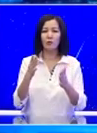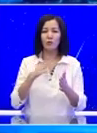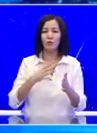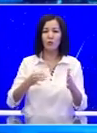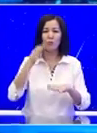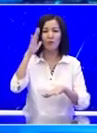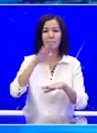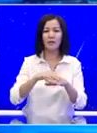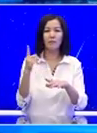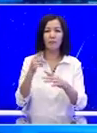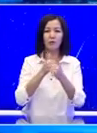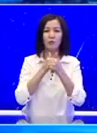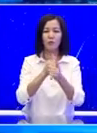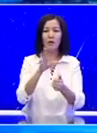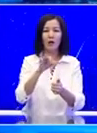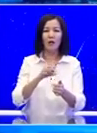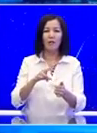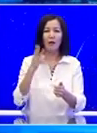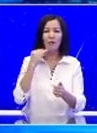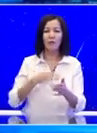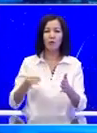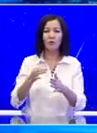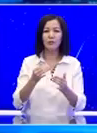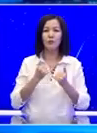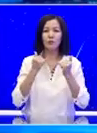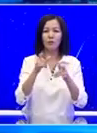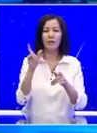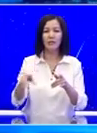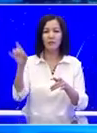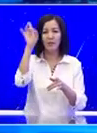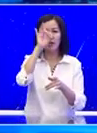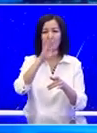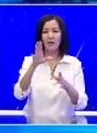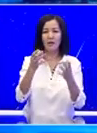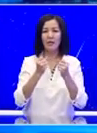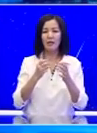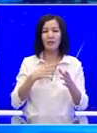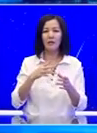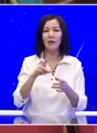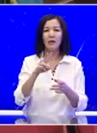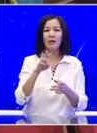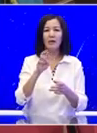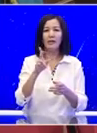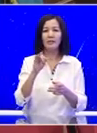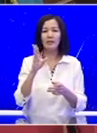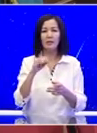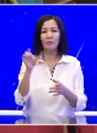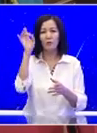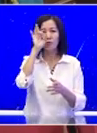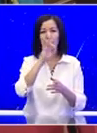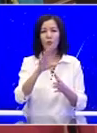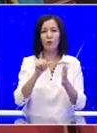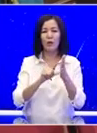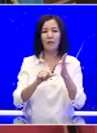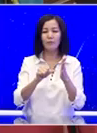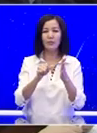лайықты құрмет көрсетілді. Облыс әкімінің бірінші орынбасары Алматы облысының құрметті азаматы атанды. Ләззат Мақатұлына мұндай атақ бүгін толған